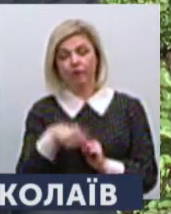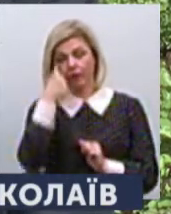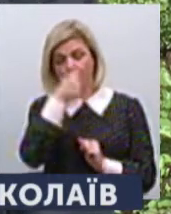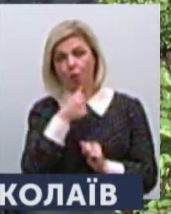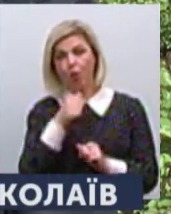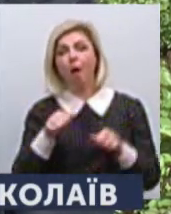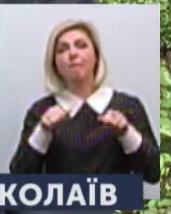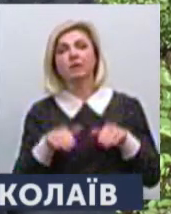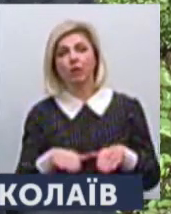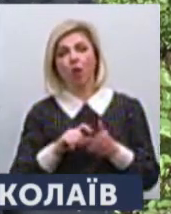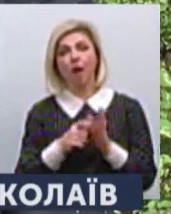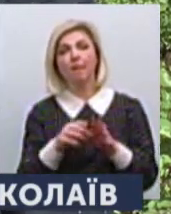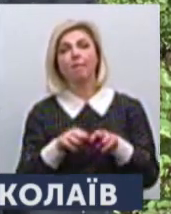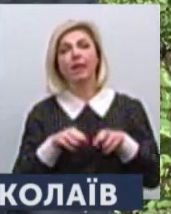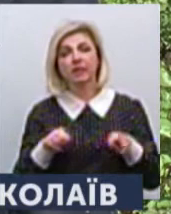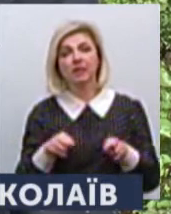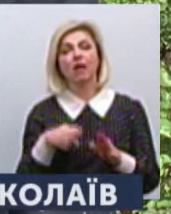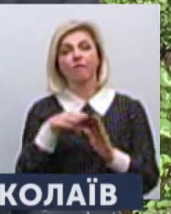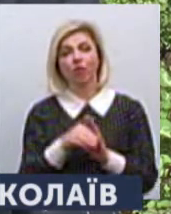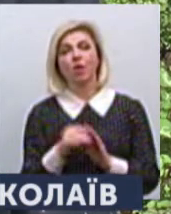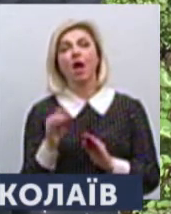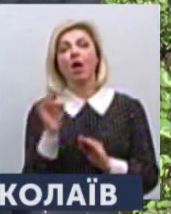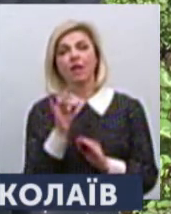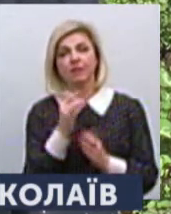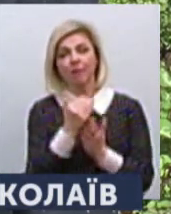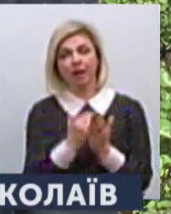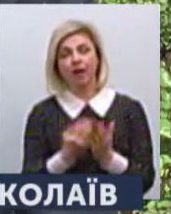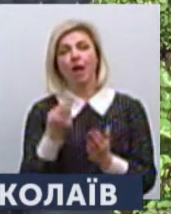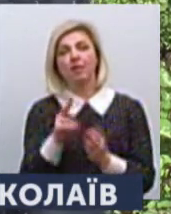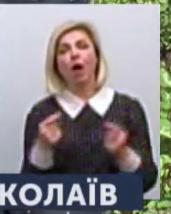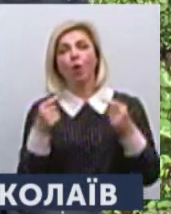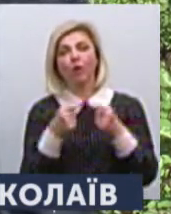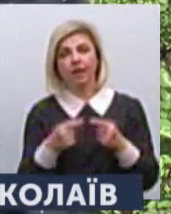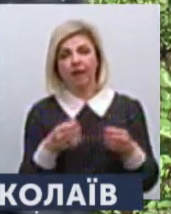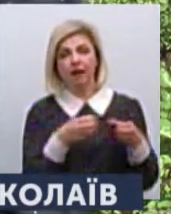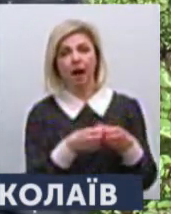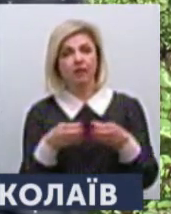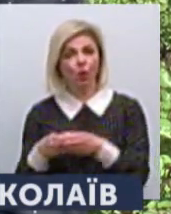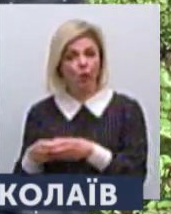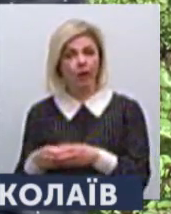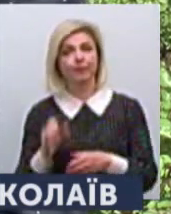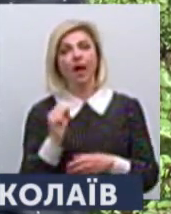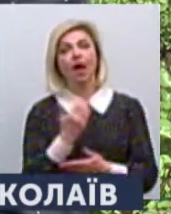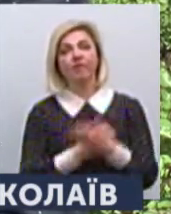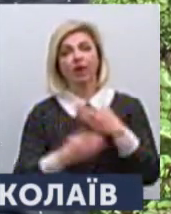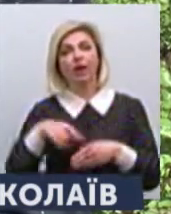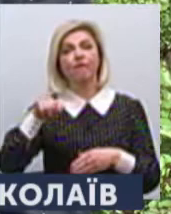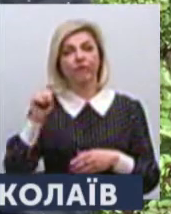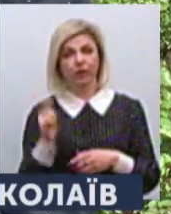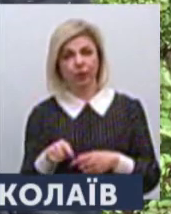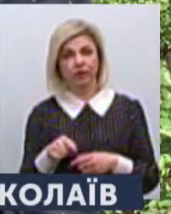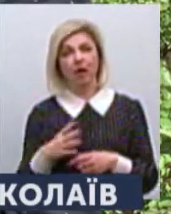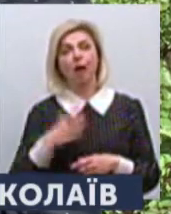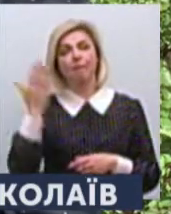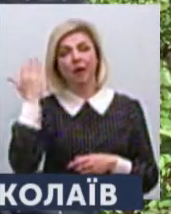постанова Кабінету міністрів України, яка передбачає певні розміри коштів для конкретних категорій. Що стосується інвалідів війни,